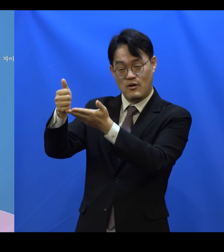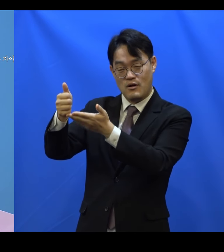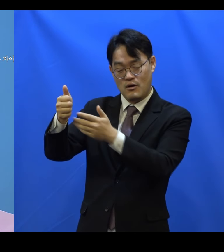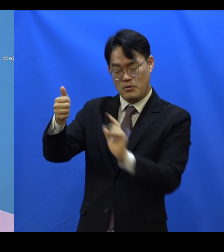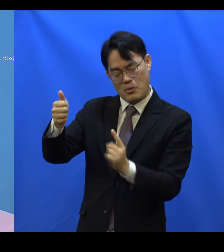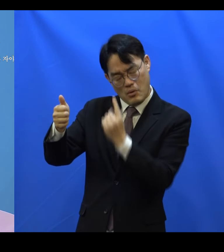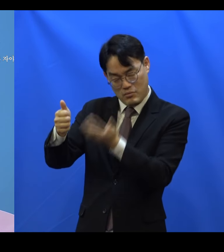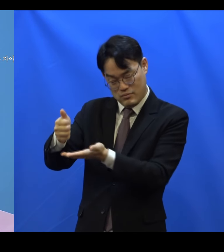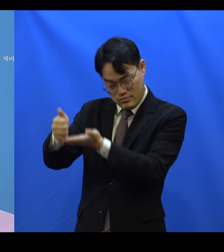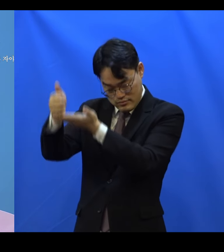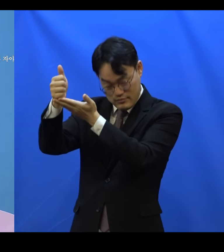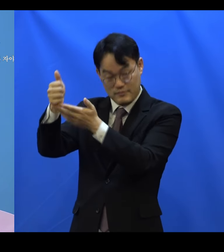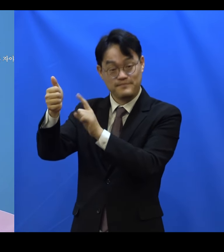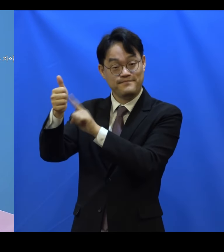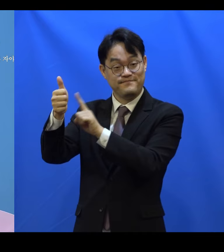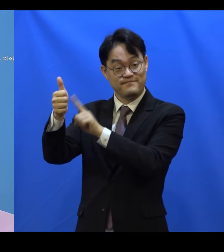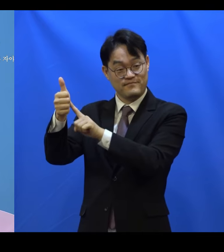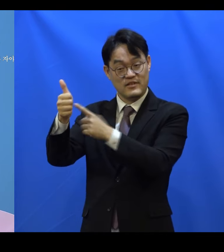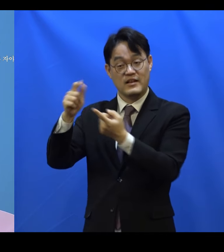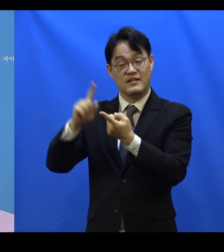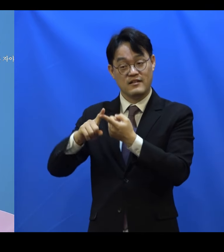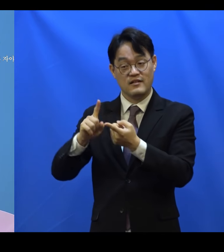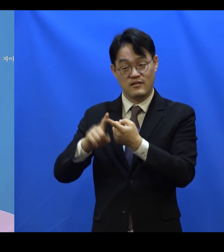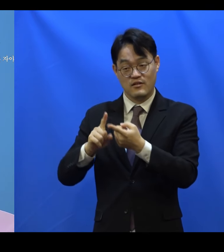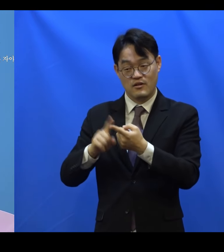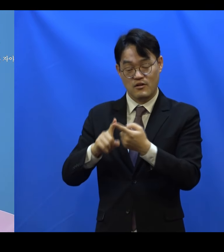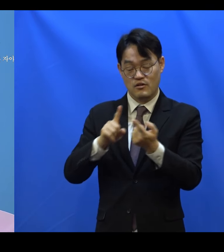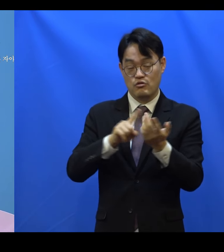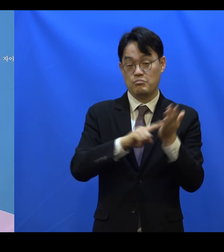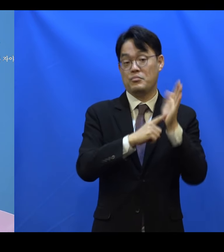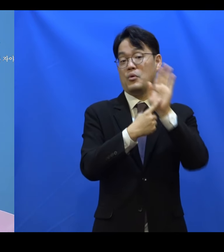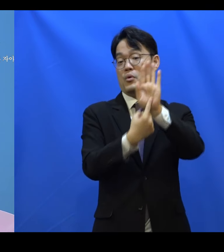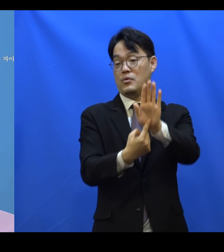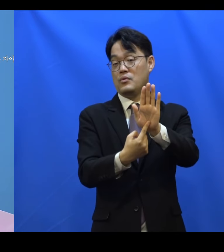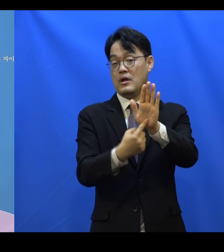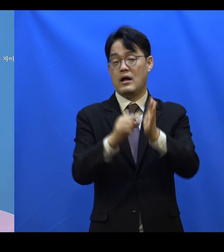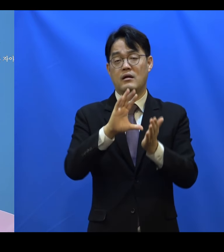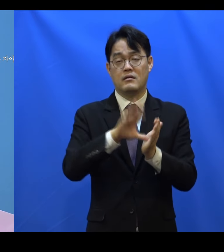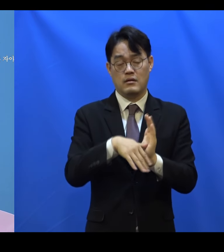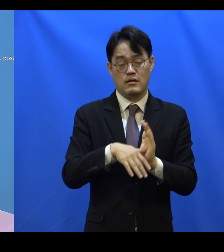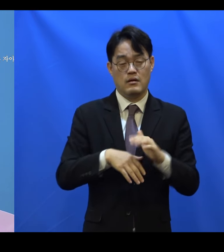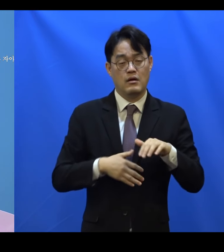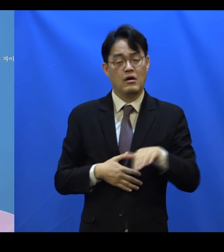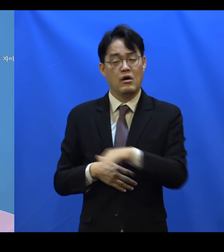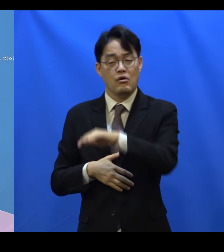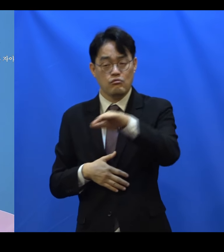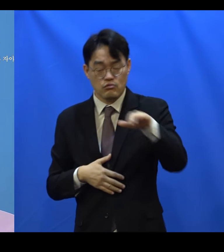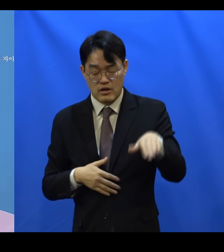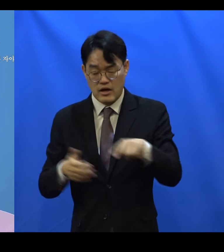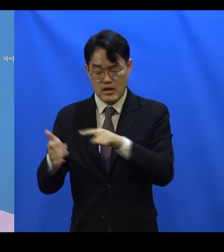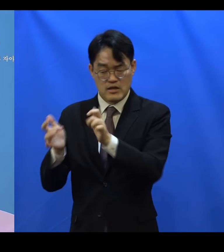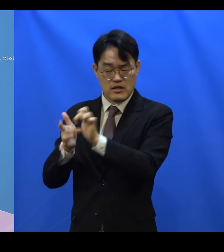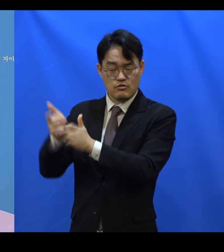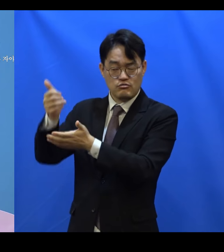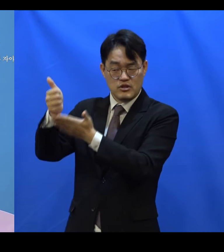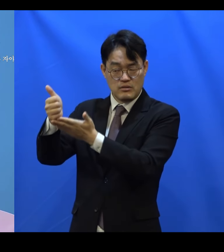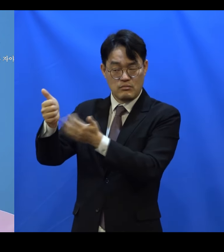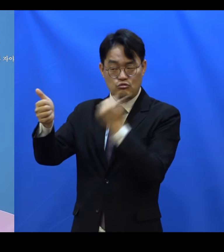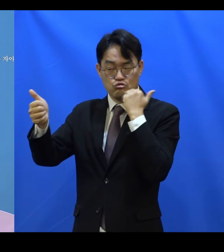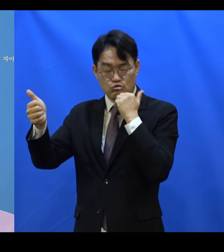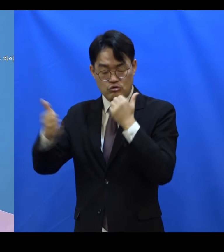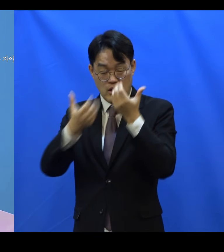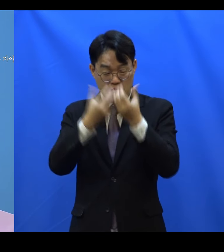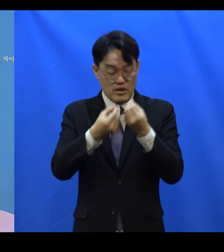사실 그리스도가 어떤 분이신가에 대해서 우리가 표현을 하려고 하면 어떤 비유를 가지고 오려고 하면 적당한 게